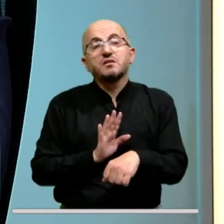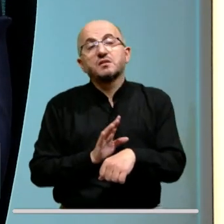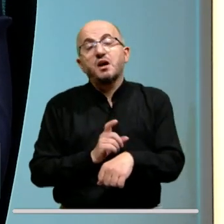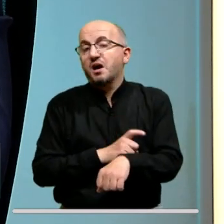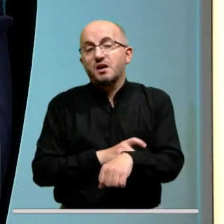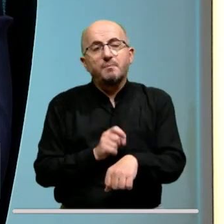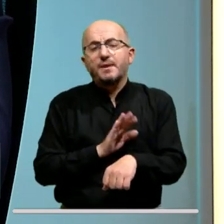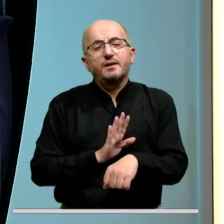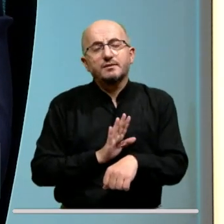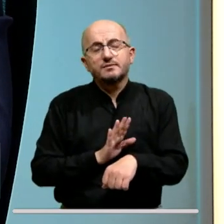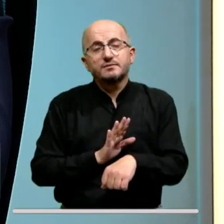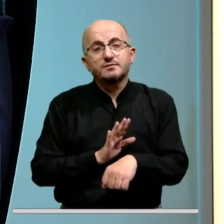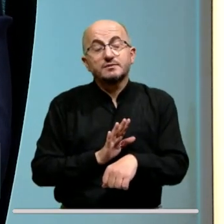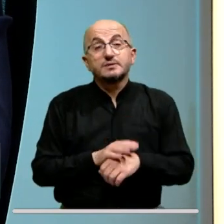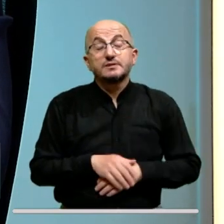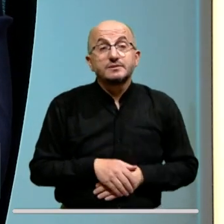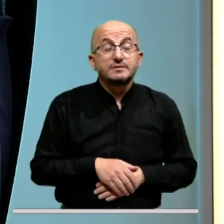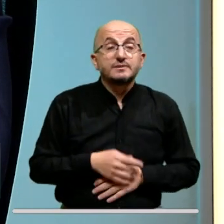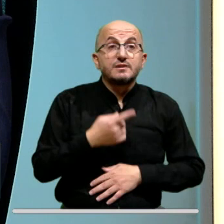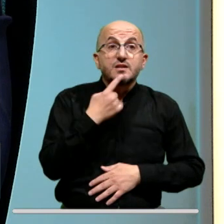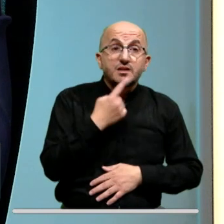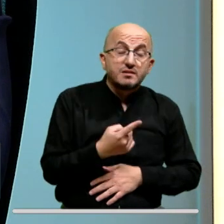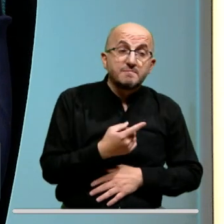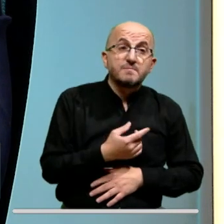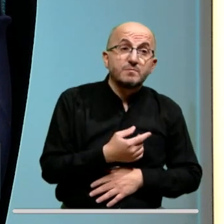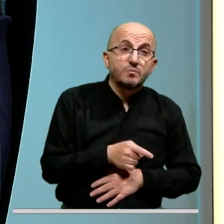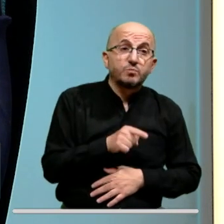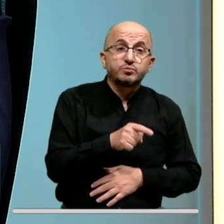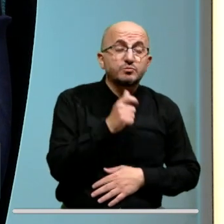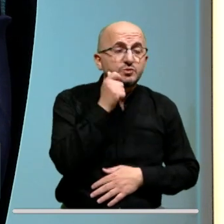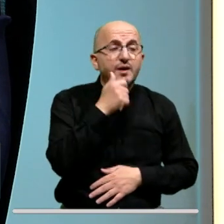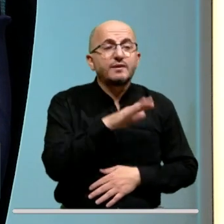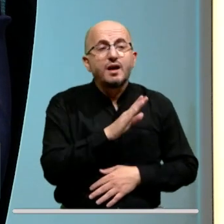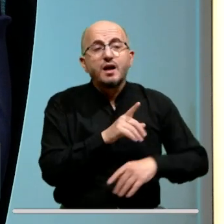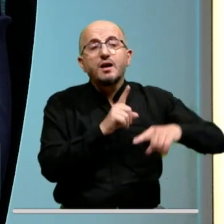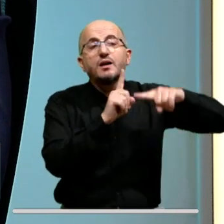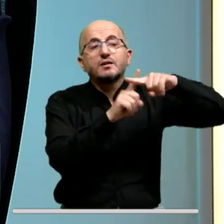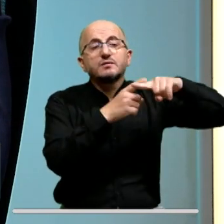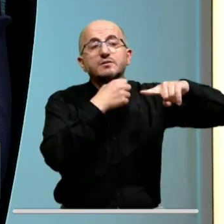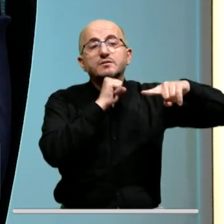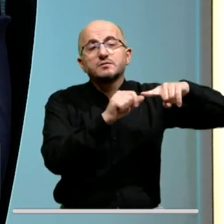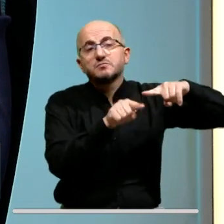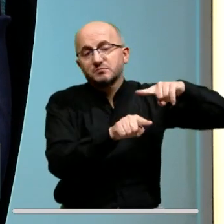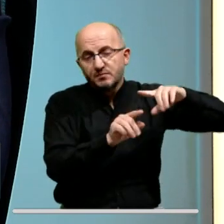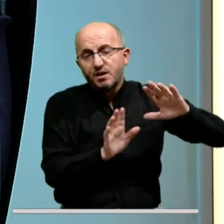değildir. Şimdi denilecek ki efendim bu gayrimüslim, bu ehli kitaptır.